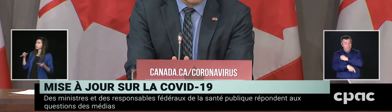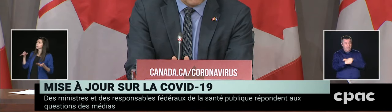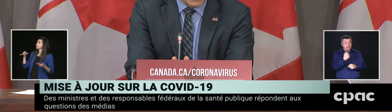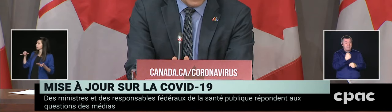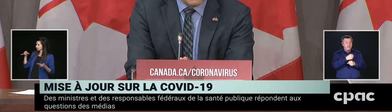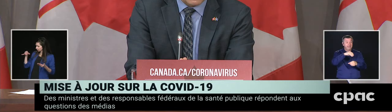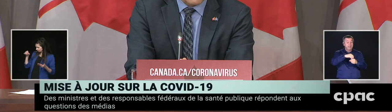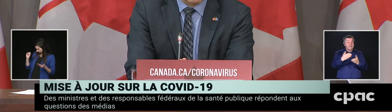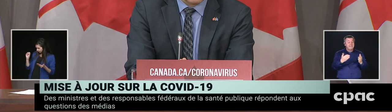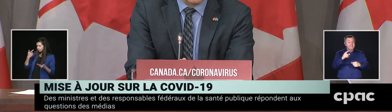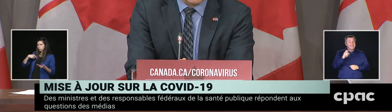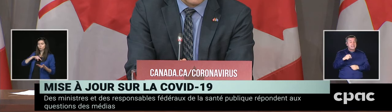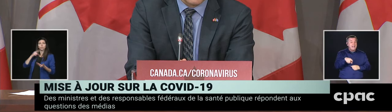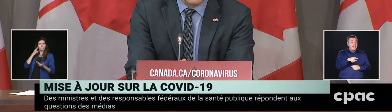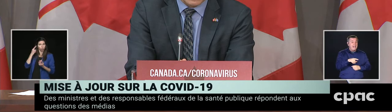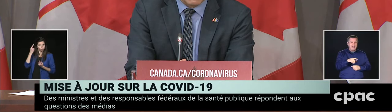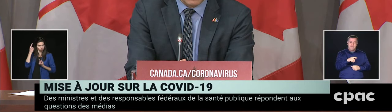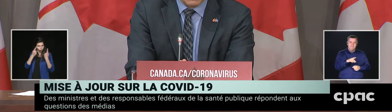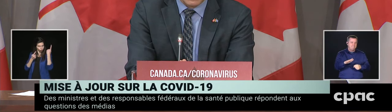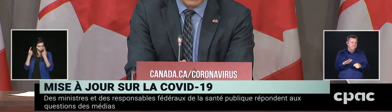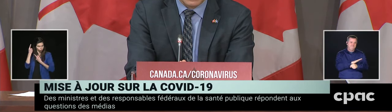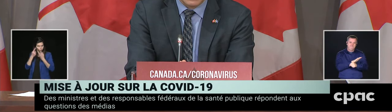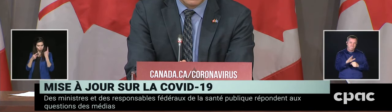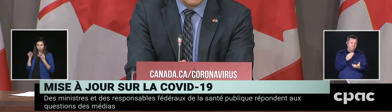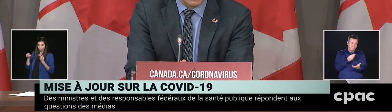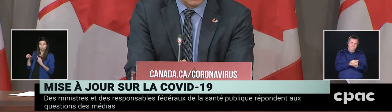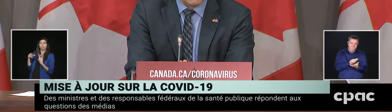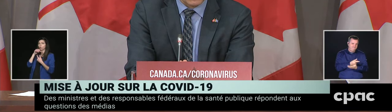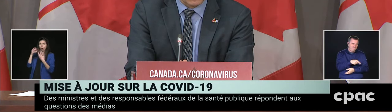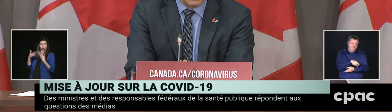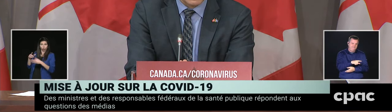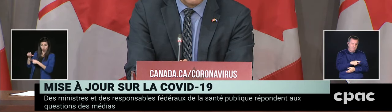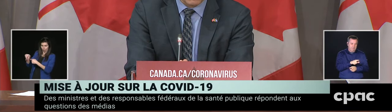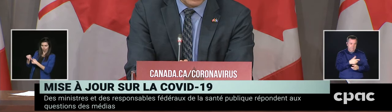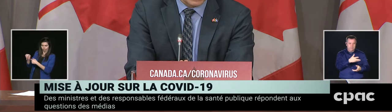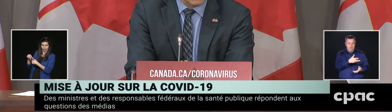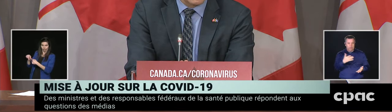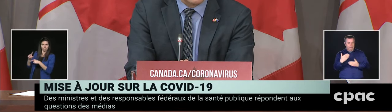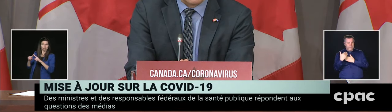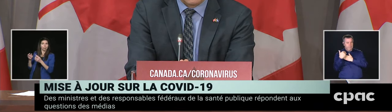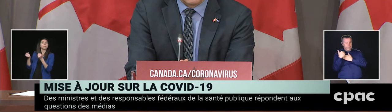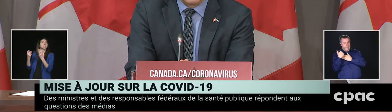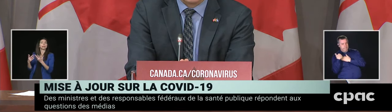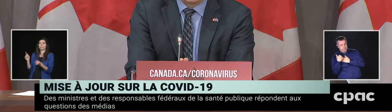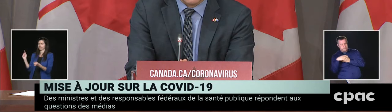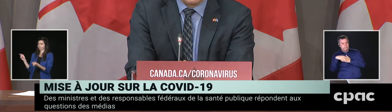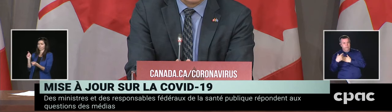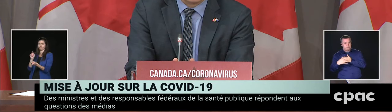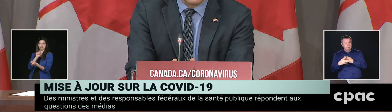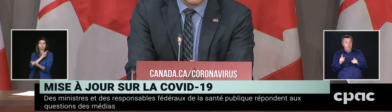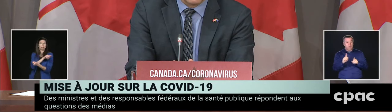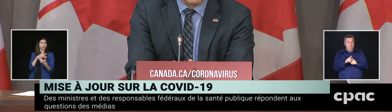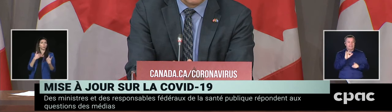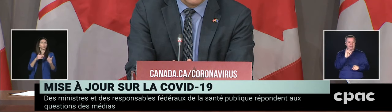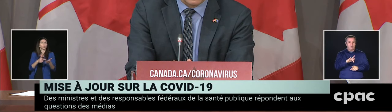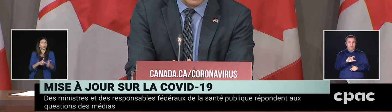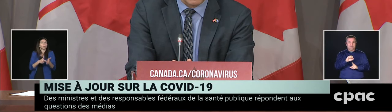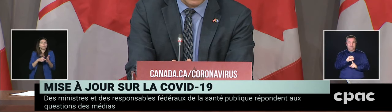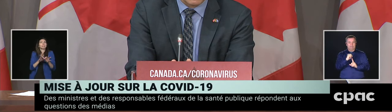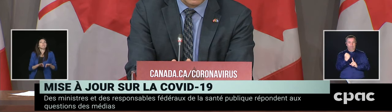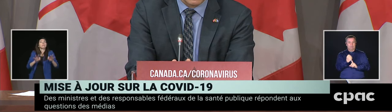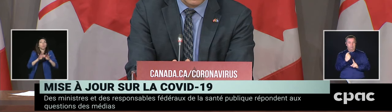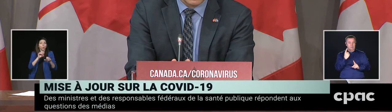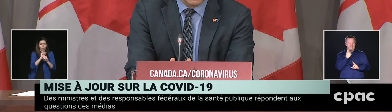trop peu payés pour les responsabilités qu'ils doivent assumer et pour les circonstances difficiles dans lesquelles ils doivent assumer